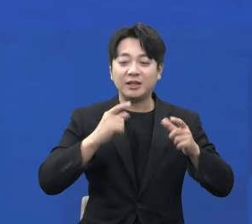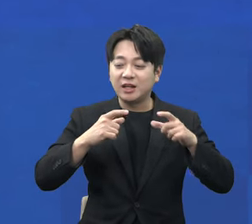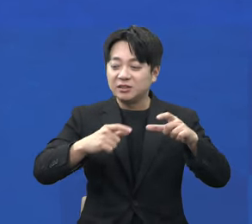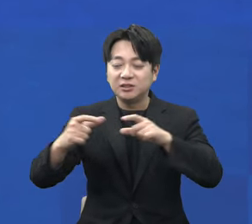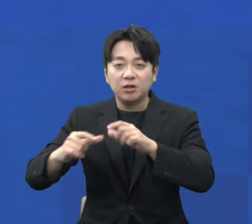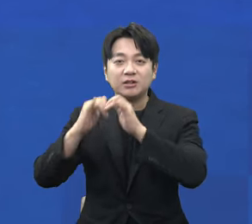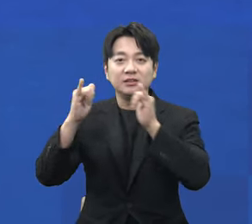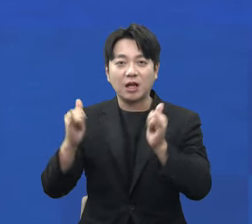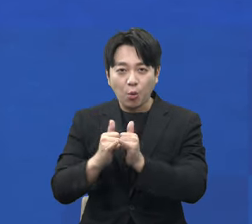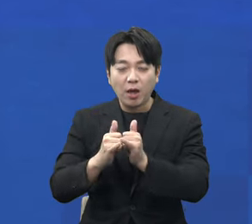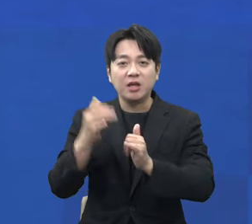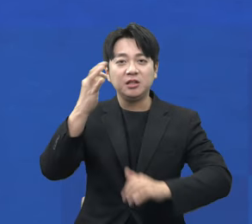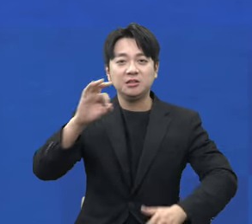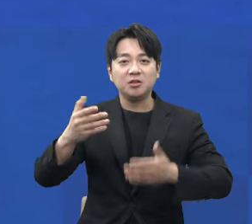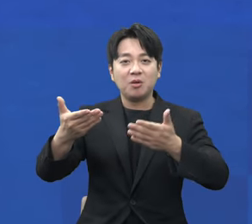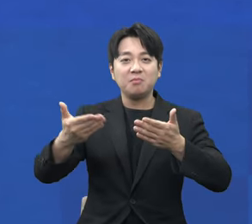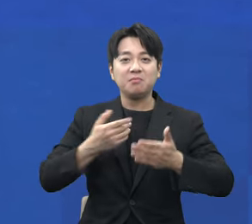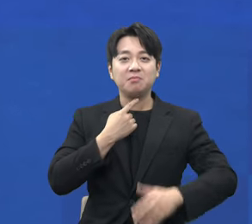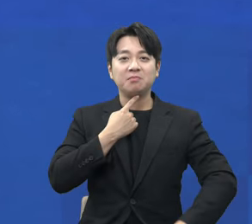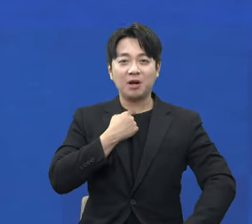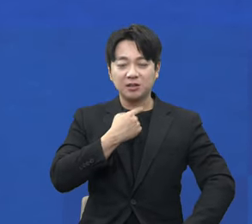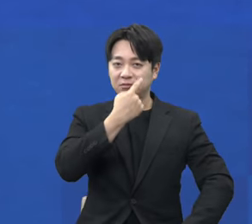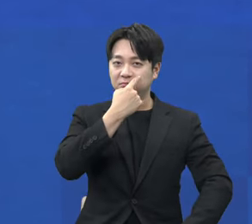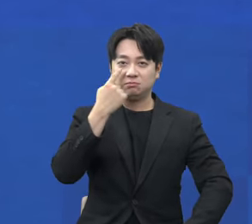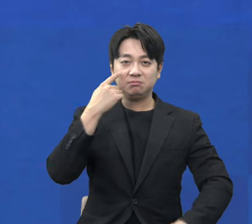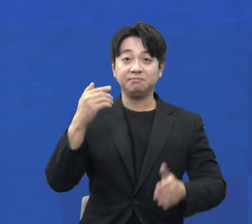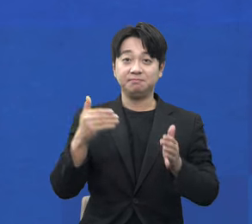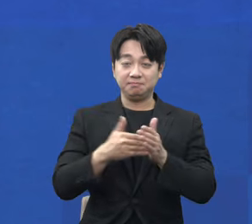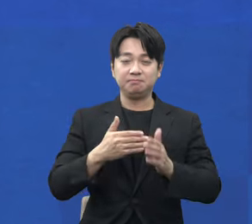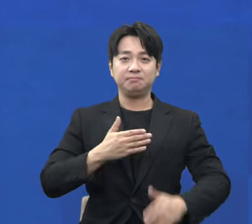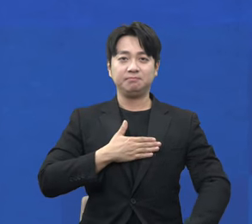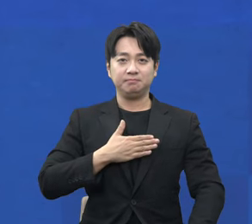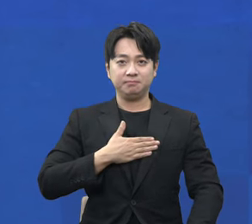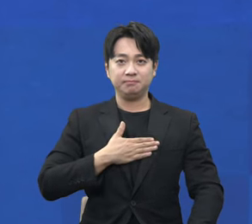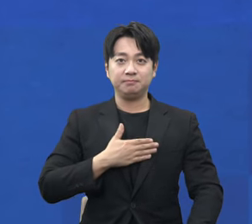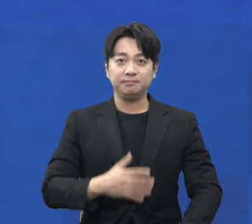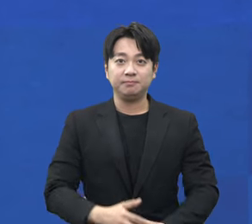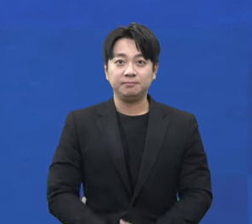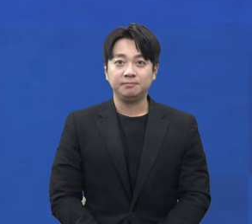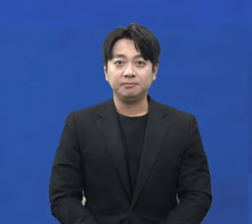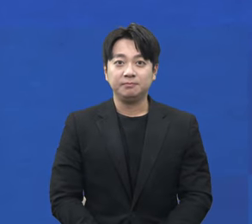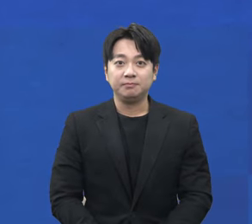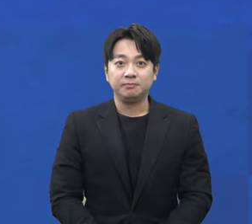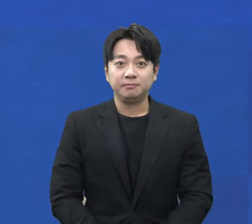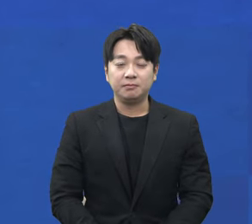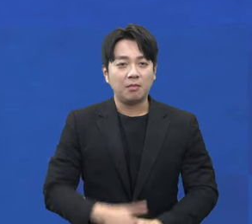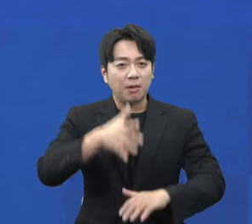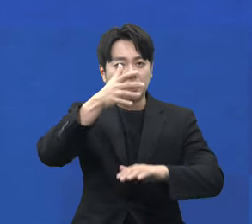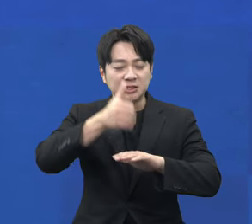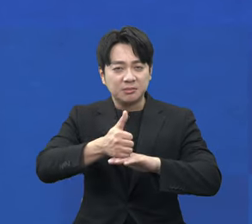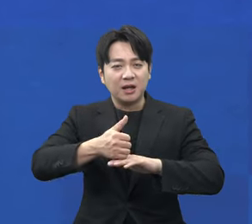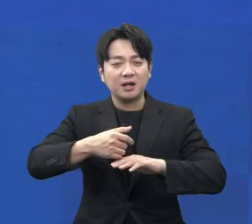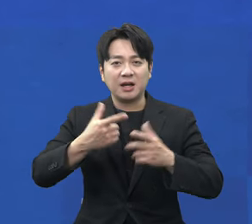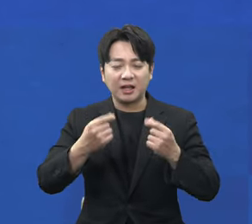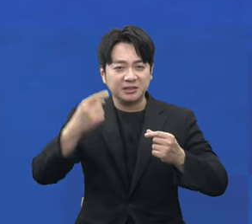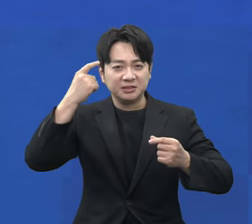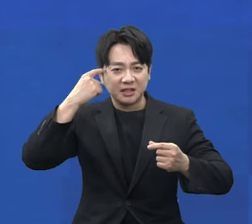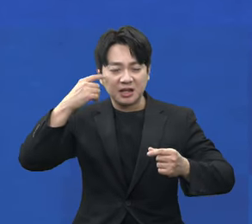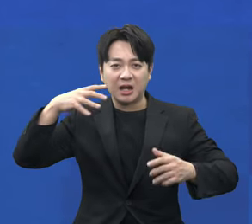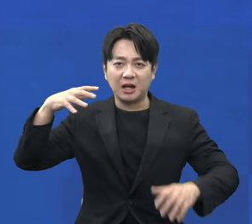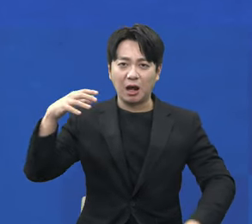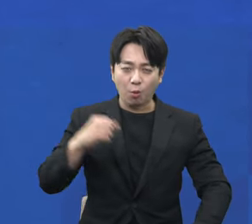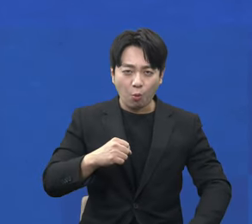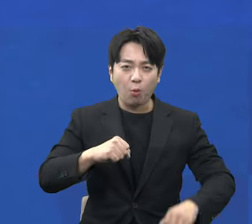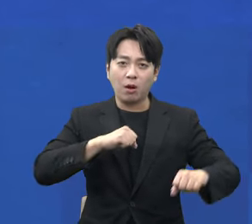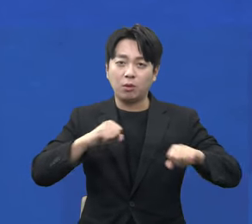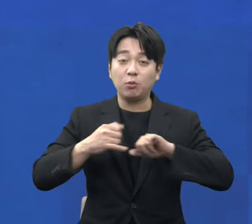적임자입니다 시작이 곧 마지막이라는 각오로 뛰겠습니다 총학생 회장 그리고 지역